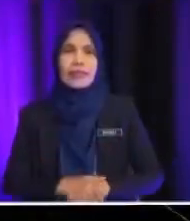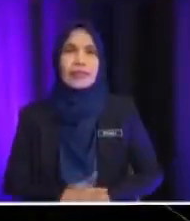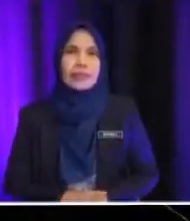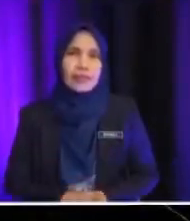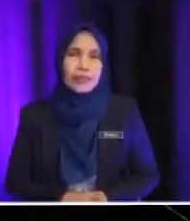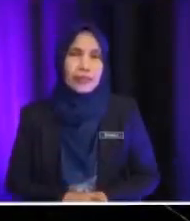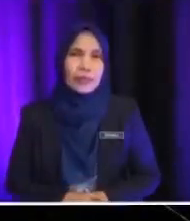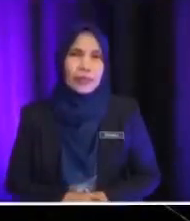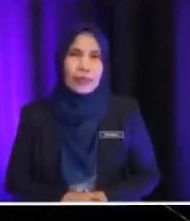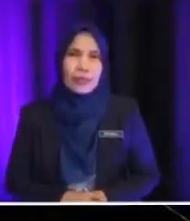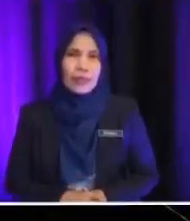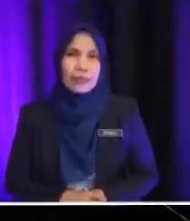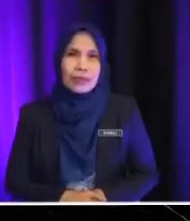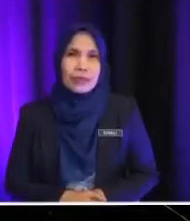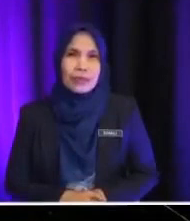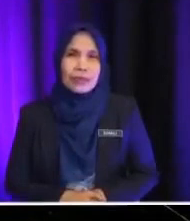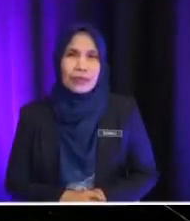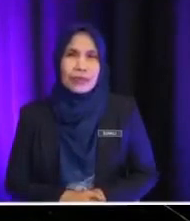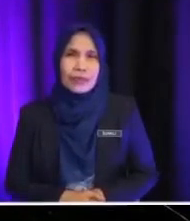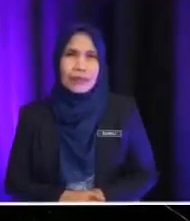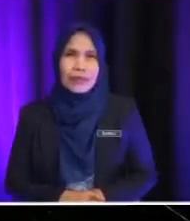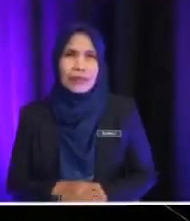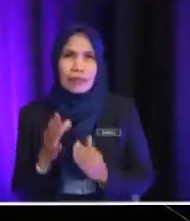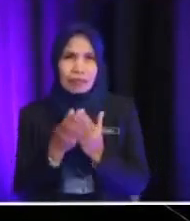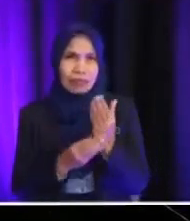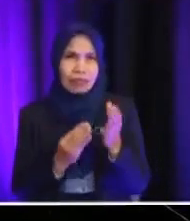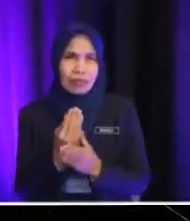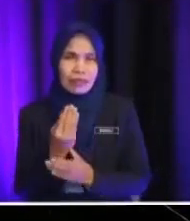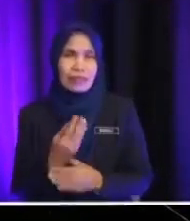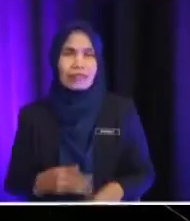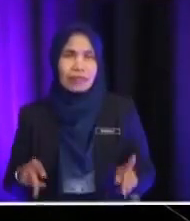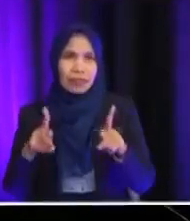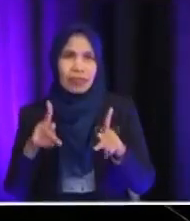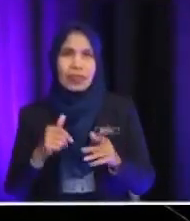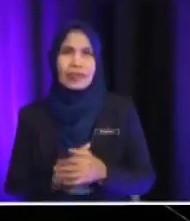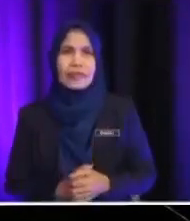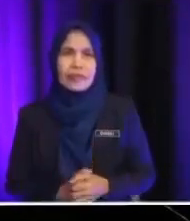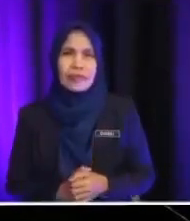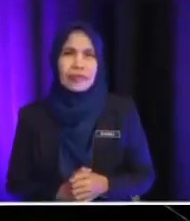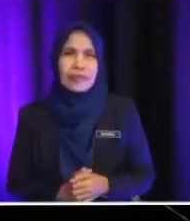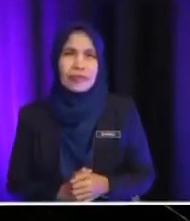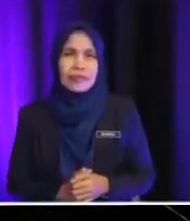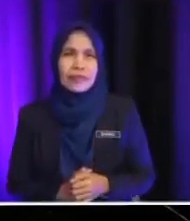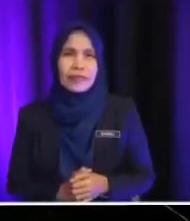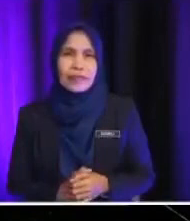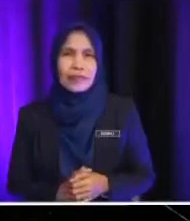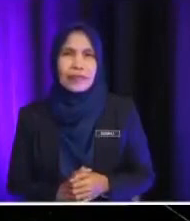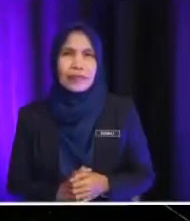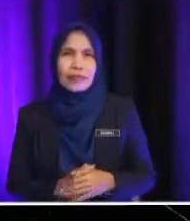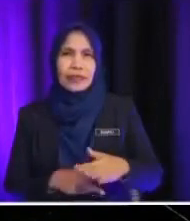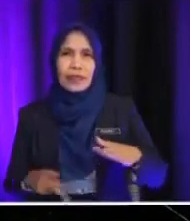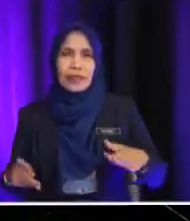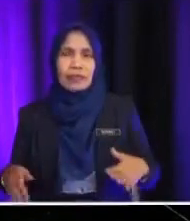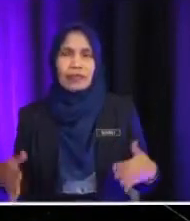kena pakai sarung tangan ni. Sarung tangan ni penting tau. Kita tahu ketuhar kita ni panas. Ya, betul. Okey.